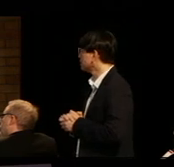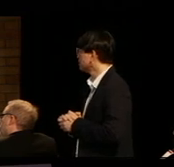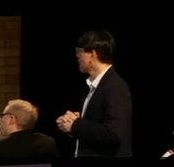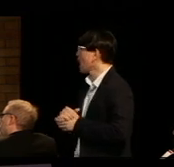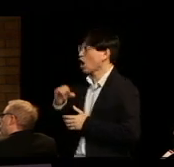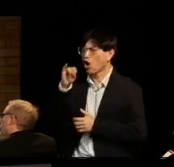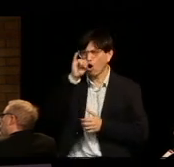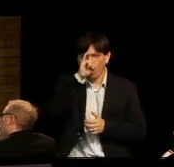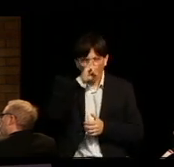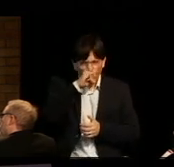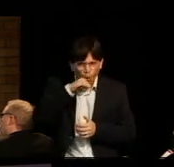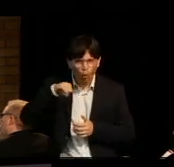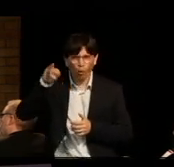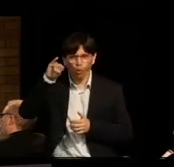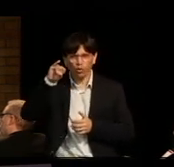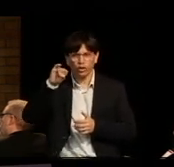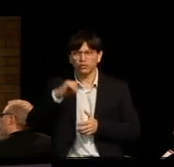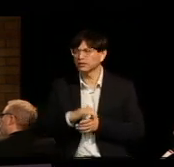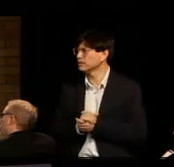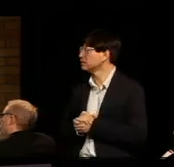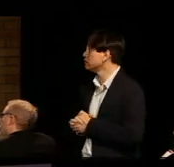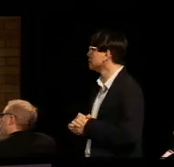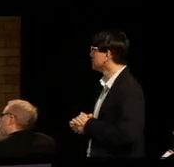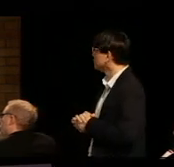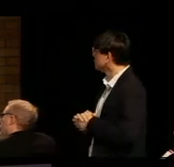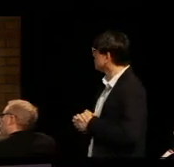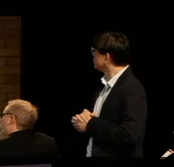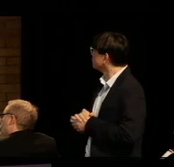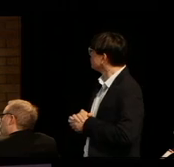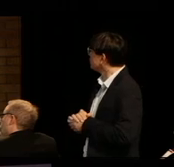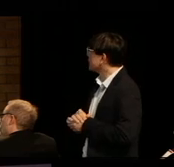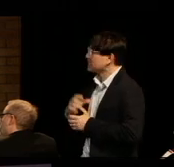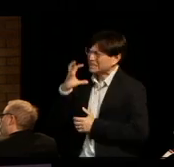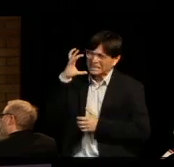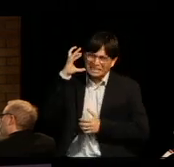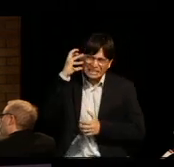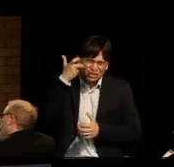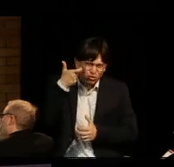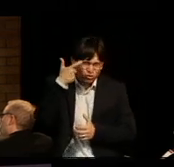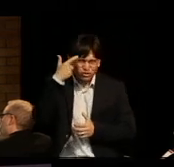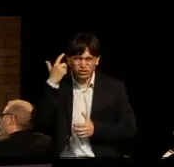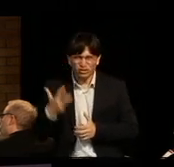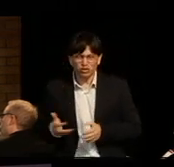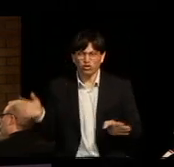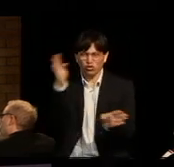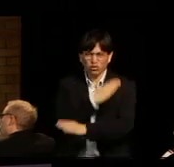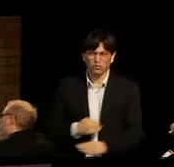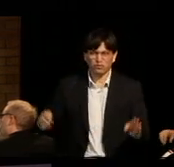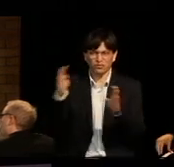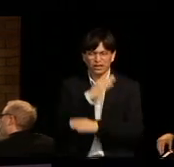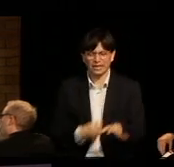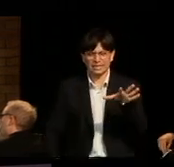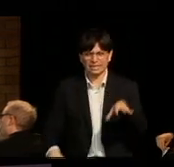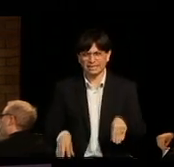in cui molto velocemente c'è qual nota sui disturbi evolutivi specifici e le disabilità Si comincia dai